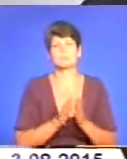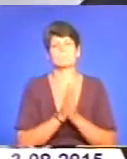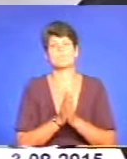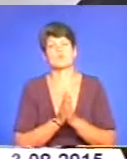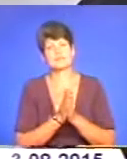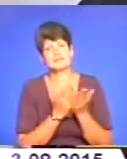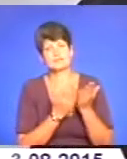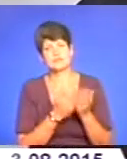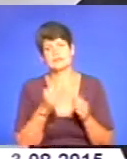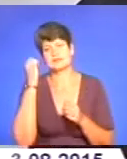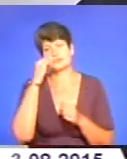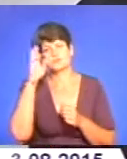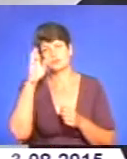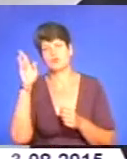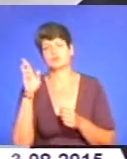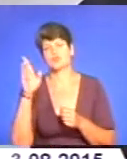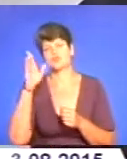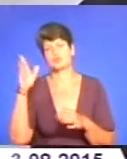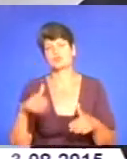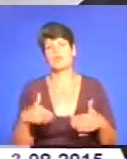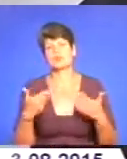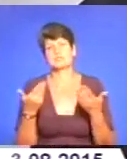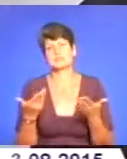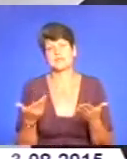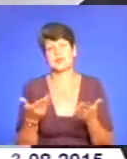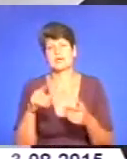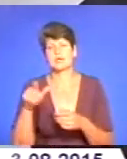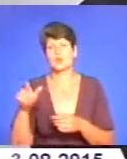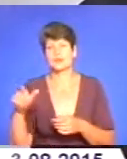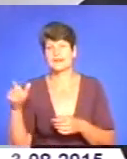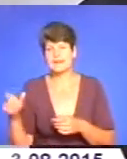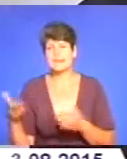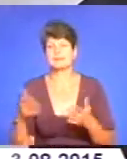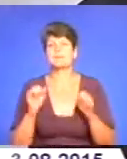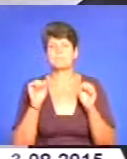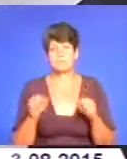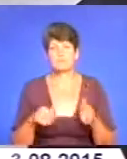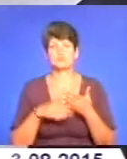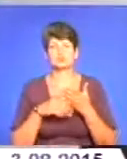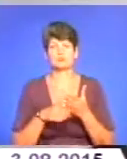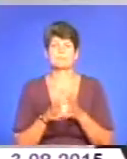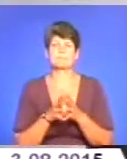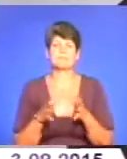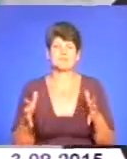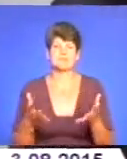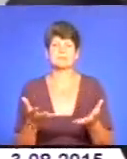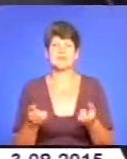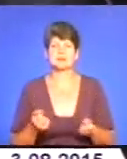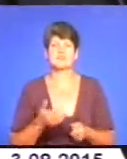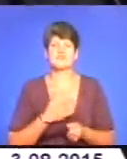І слава Богу, що Господь посилає таких людей, які можуть допомогти чимось більшим. Прийміть від